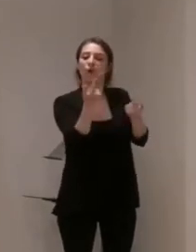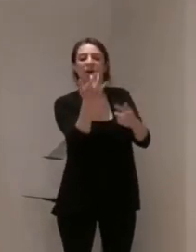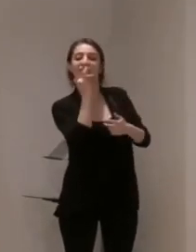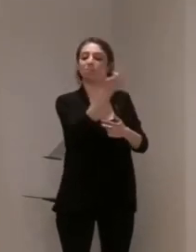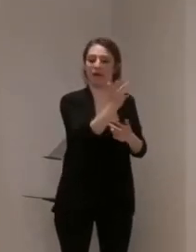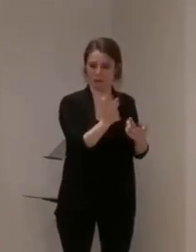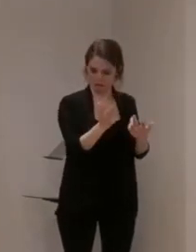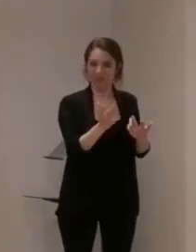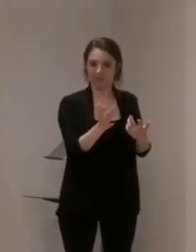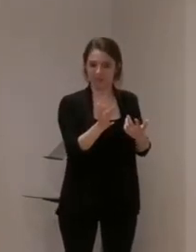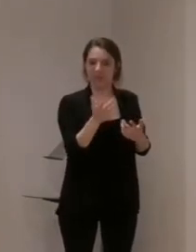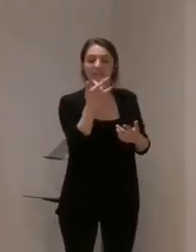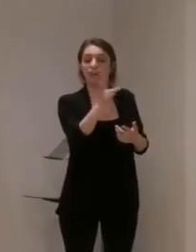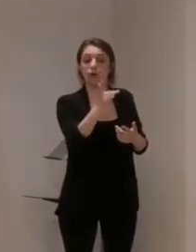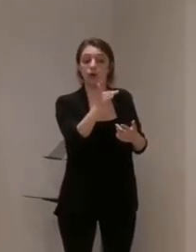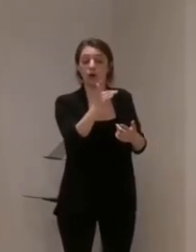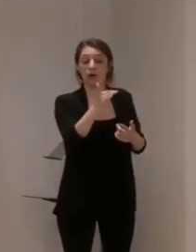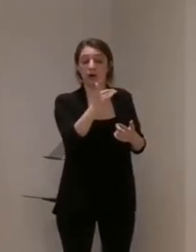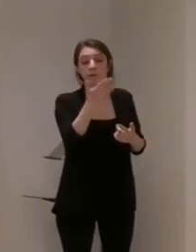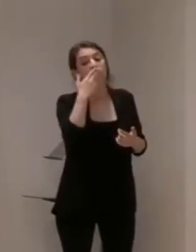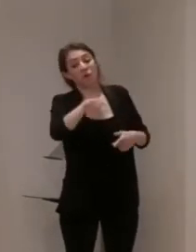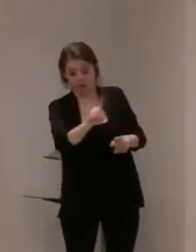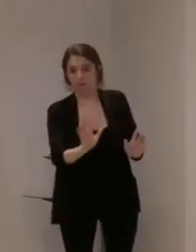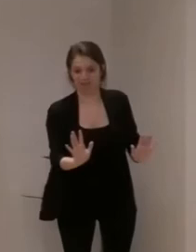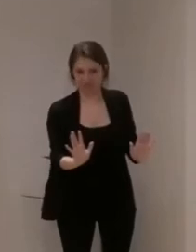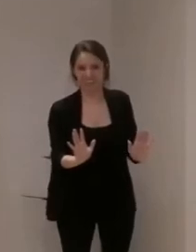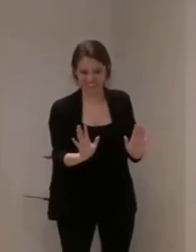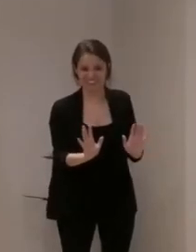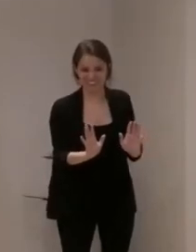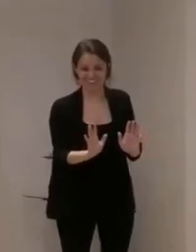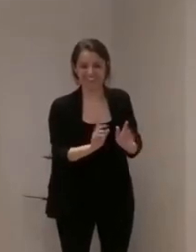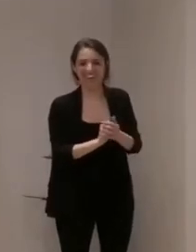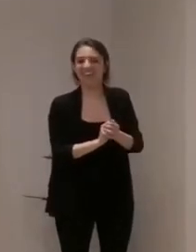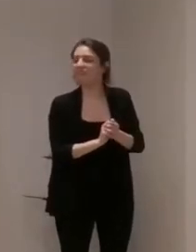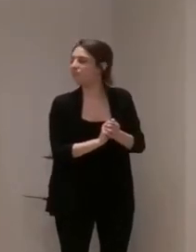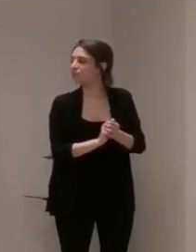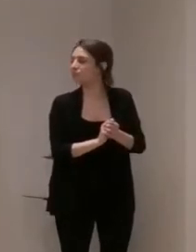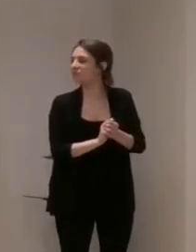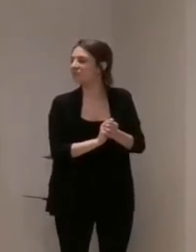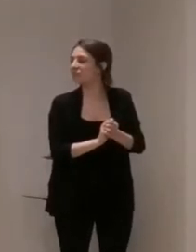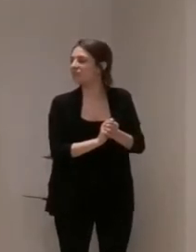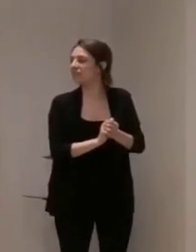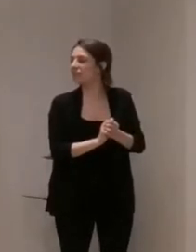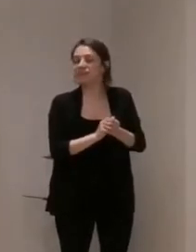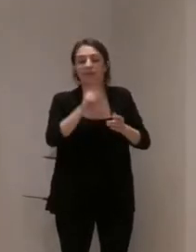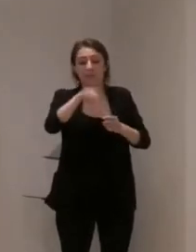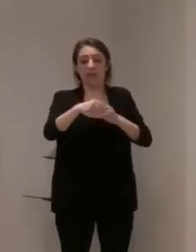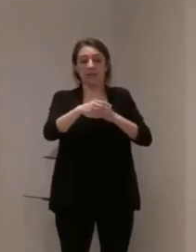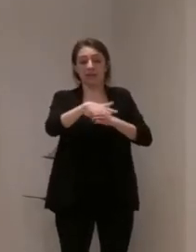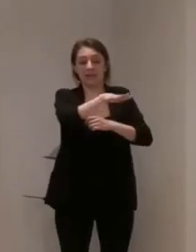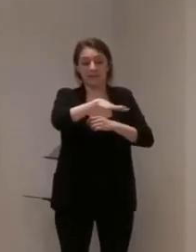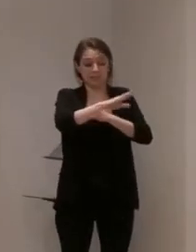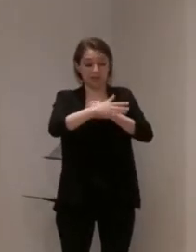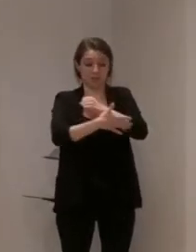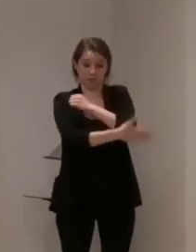és un mirall del que no ha de ser, sinó que de tota manera el que és Via Laietana també, i això ho